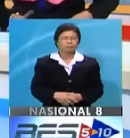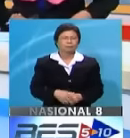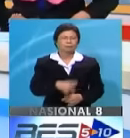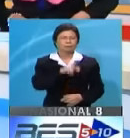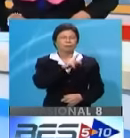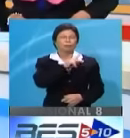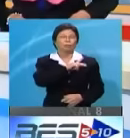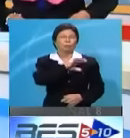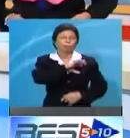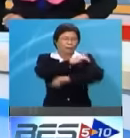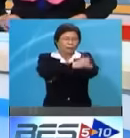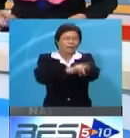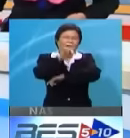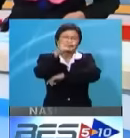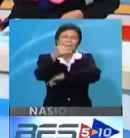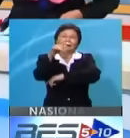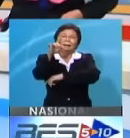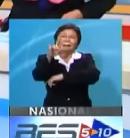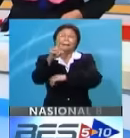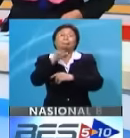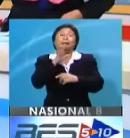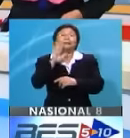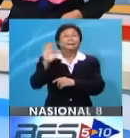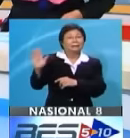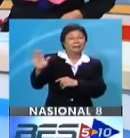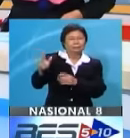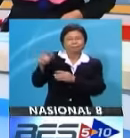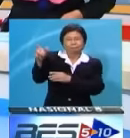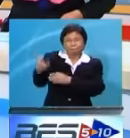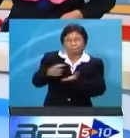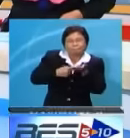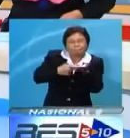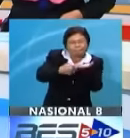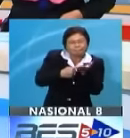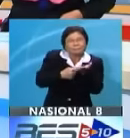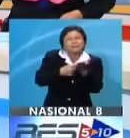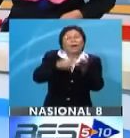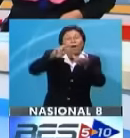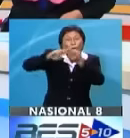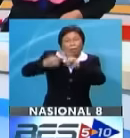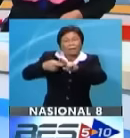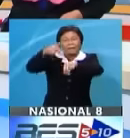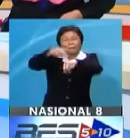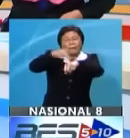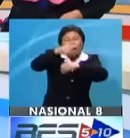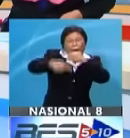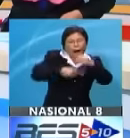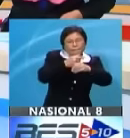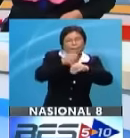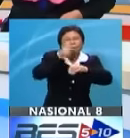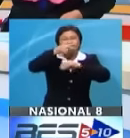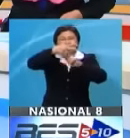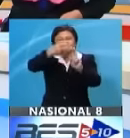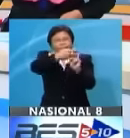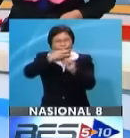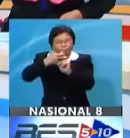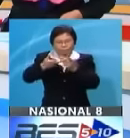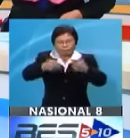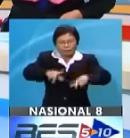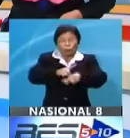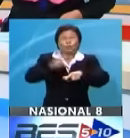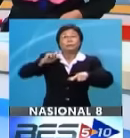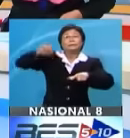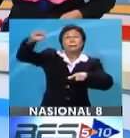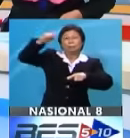Ketua Polis Negara Tan Sri Khalid Abu Bakar berkata beliau akan berbincang dengan rakan sejawatannya di Filipina berhubung kes penculikan yang berlaku di Sabah